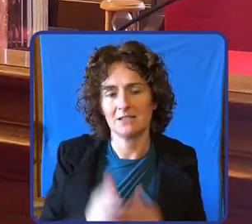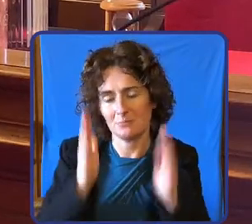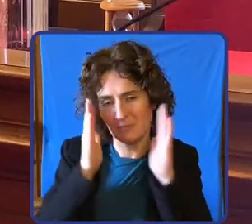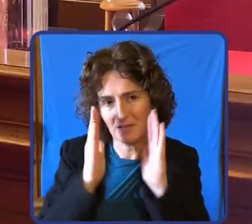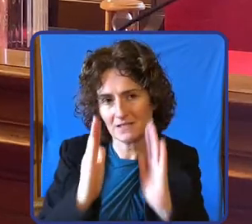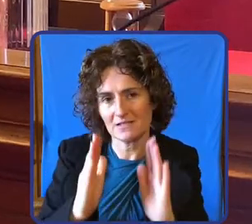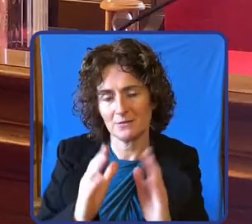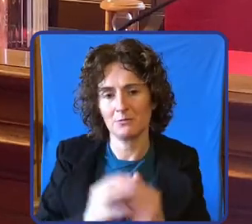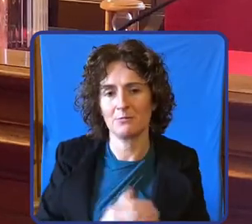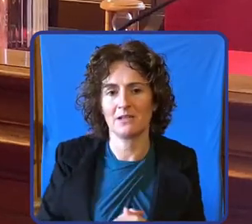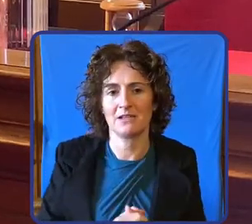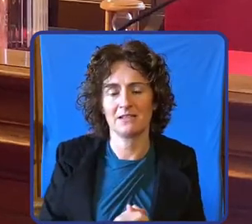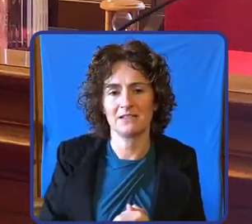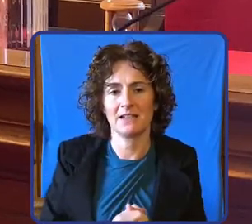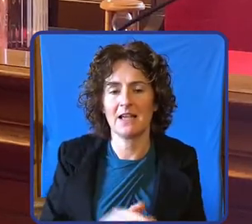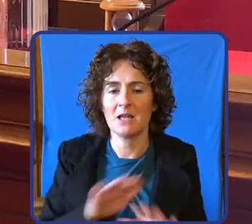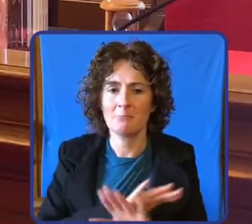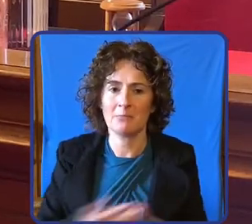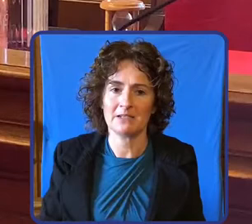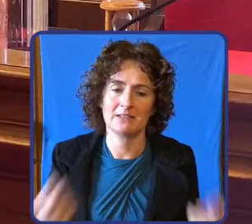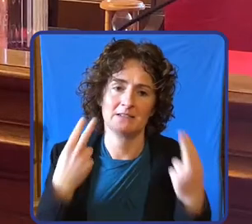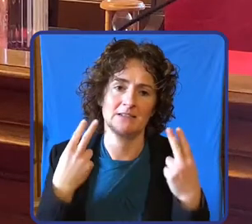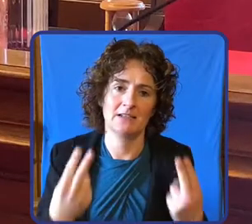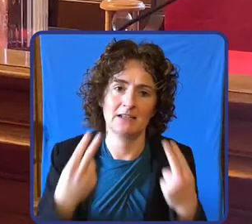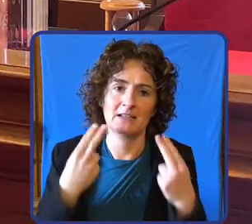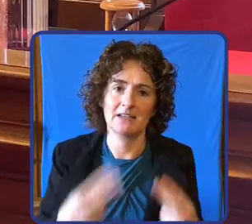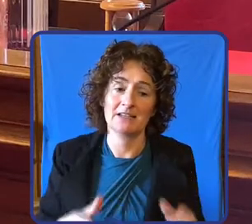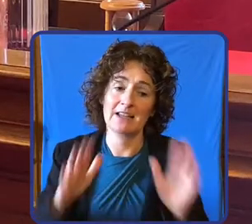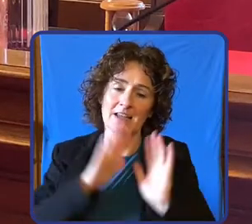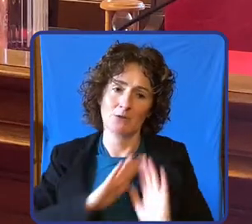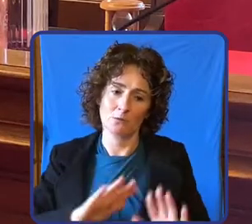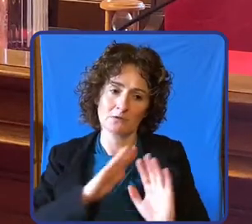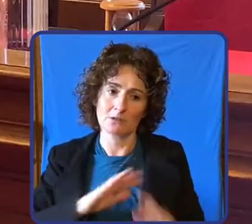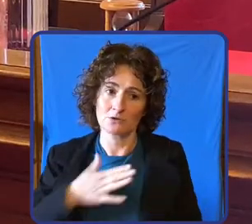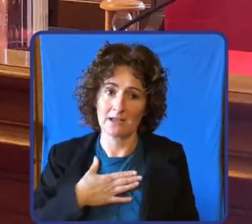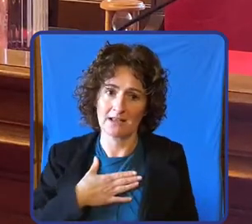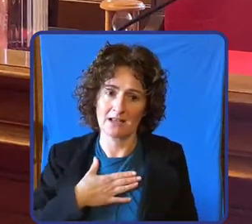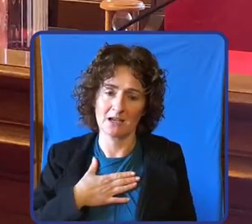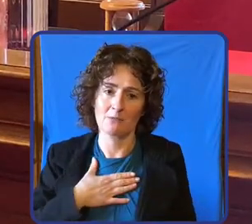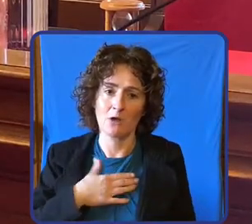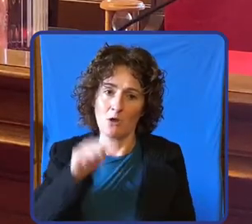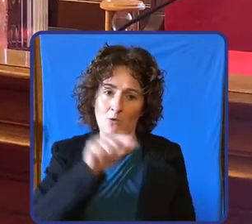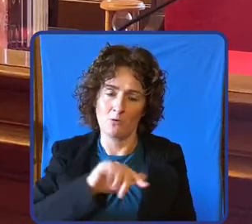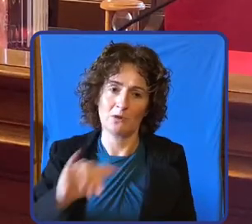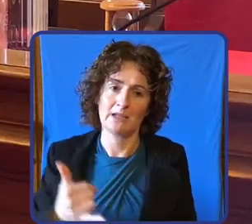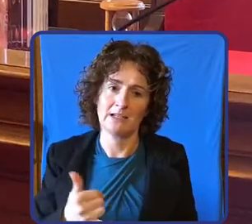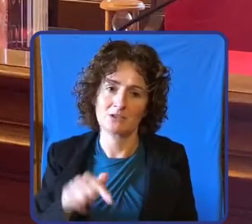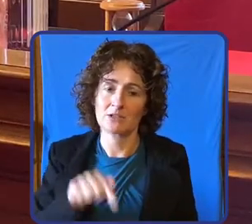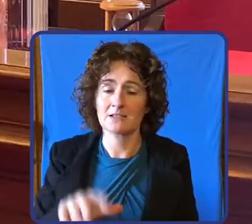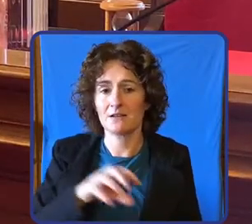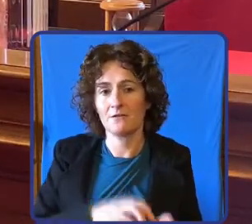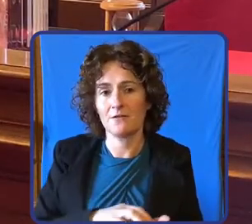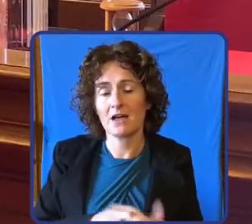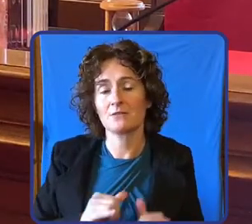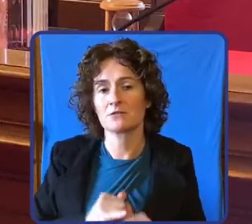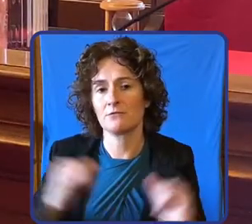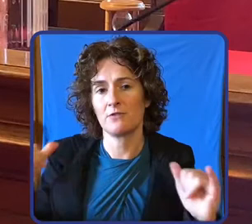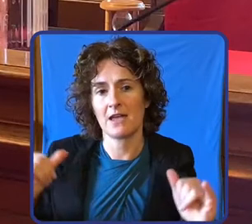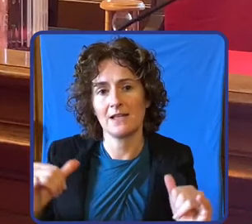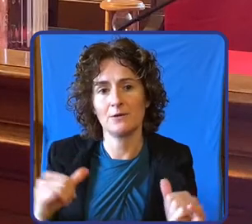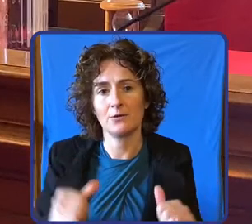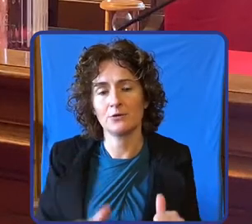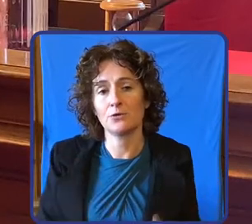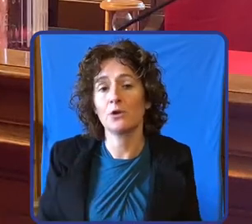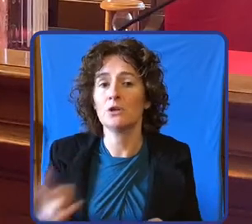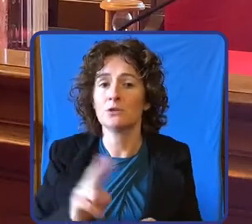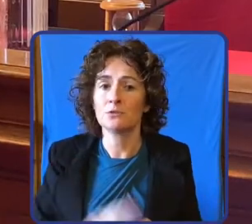partot érhet ez a dolog. Hiszen mindannyiunk érdeke, nyugtasson meg, hogy az öné is, hogy ez a város minél jobban fejlődjön. Na most minél több pénz